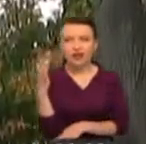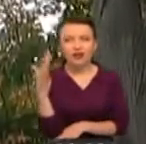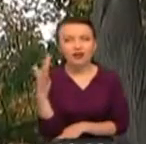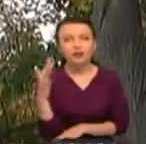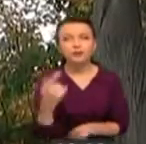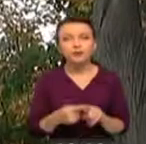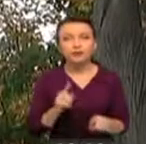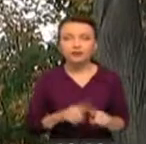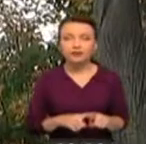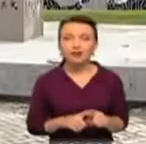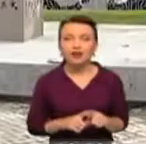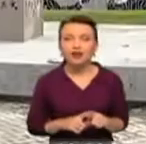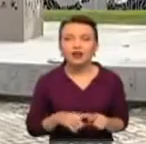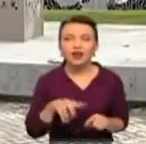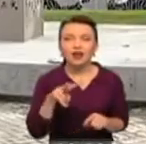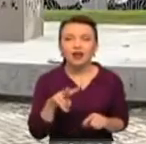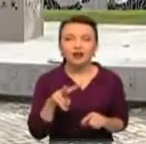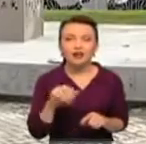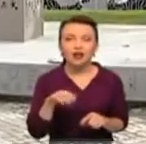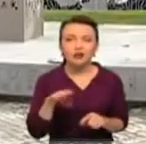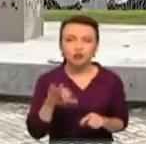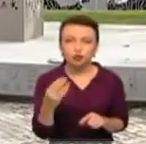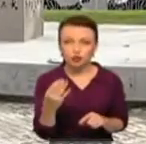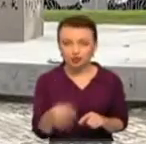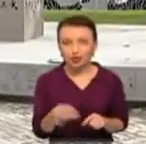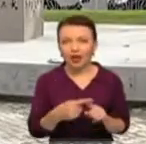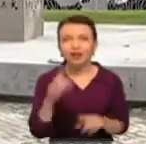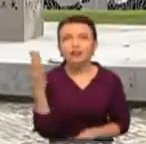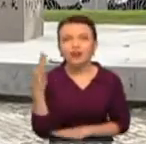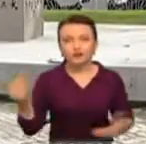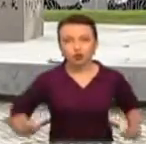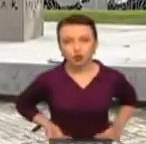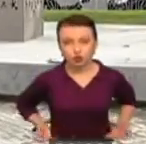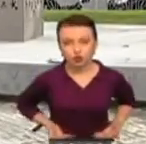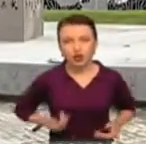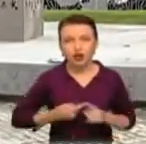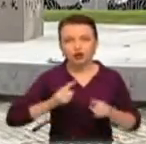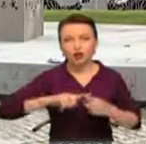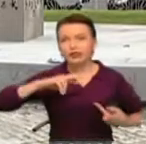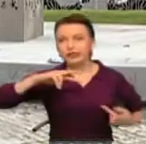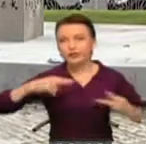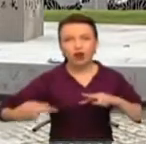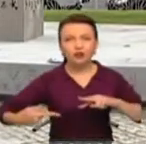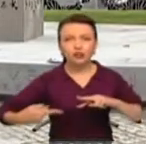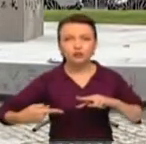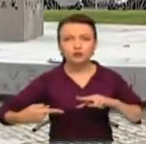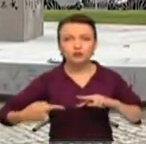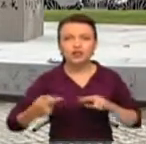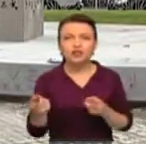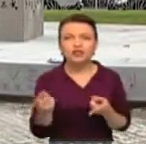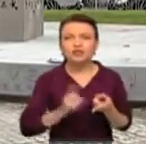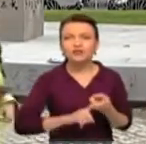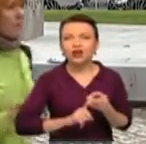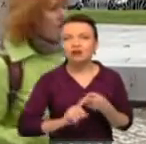є по-латиське та аустерсквокс. Це дерево життя, яке символізує зв'язь